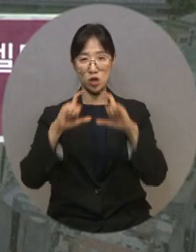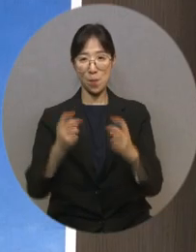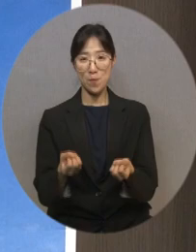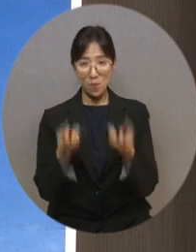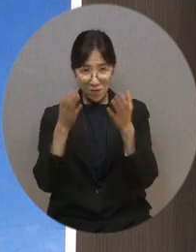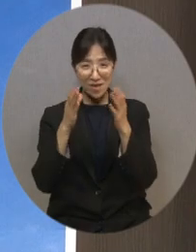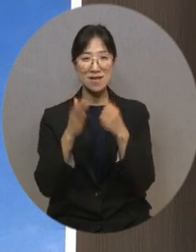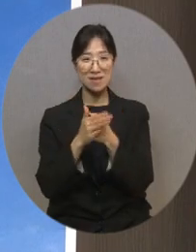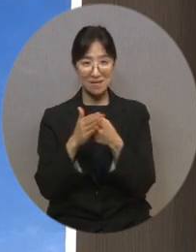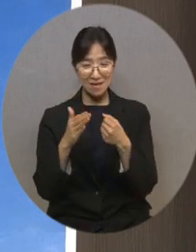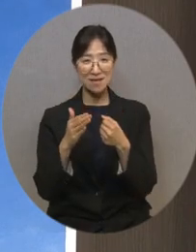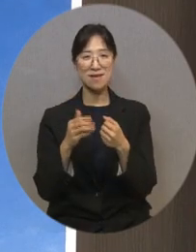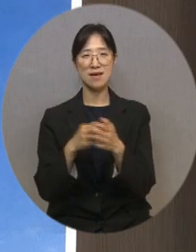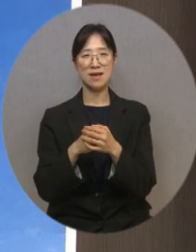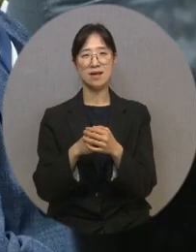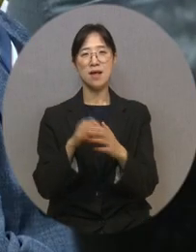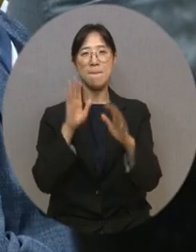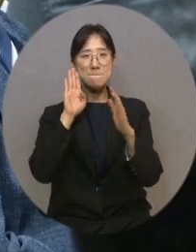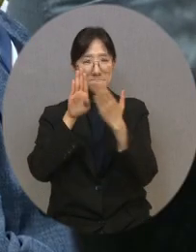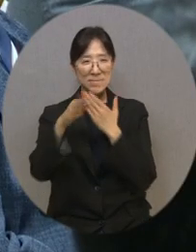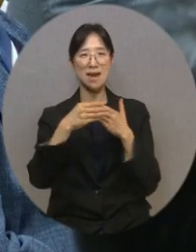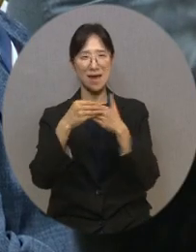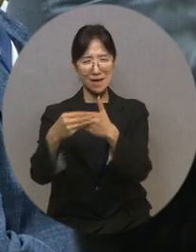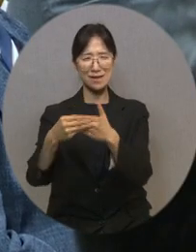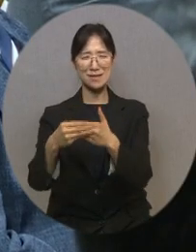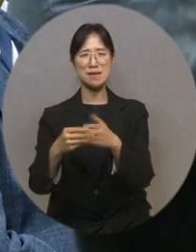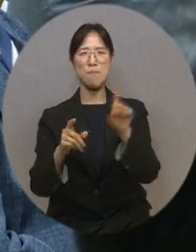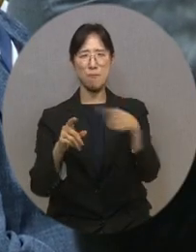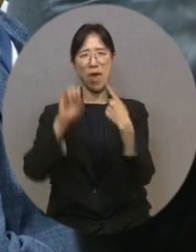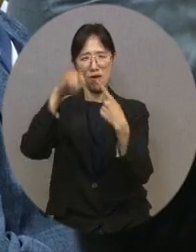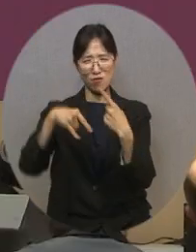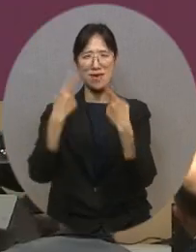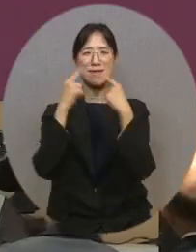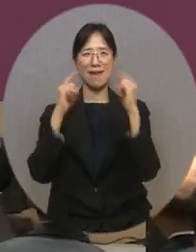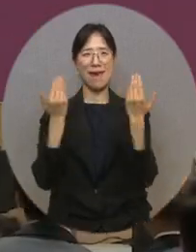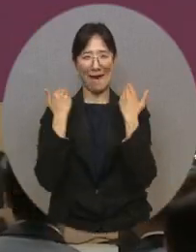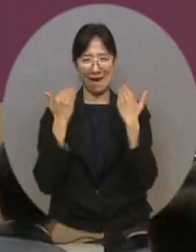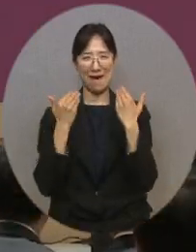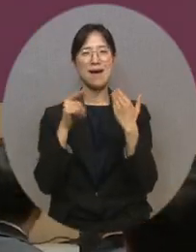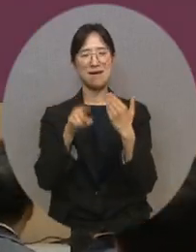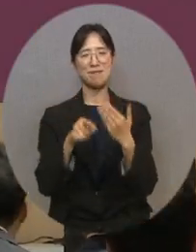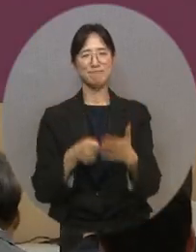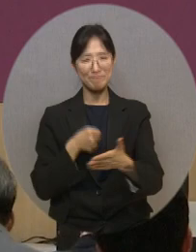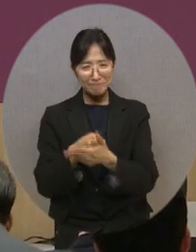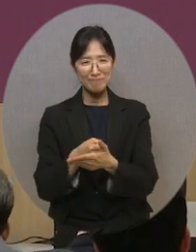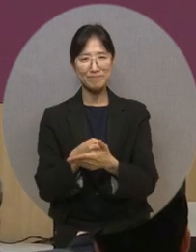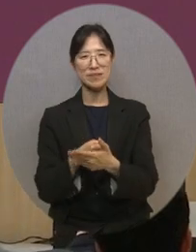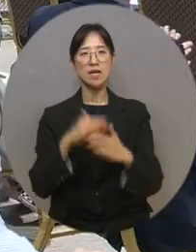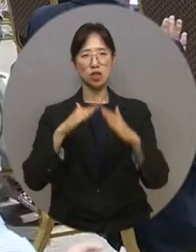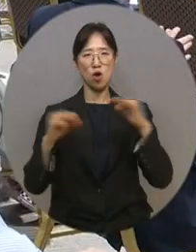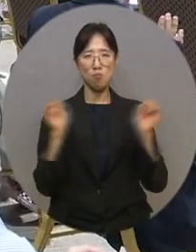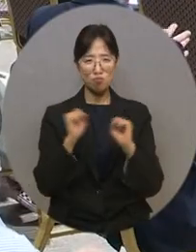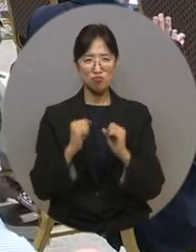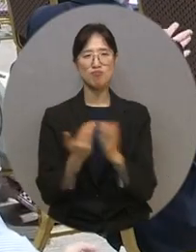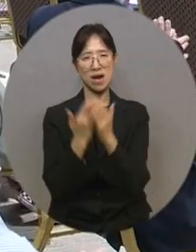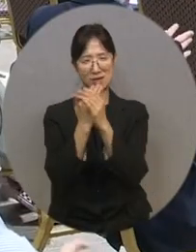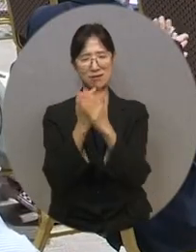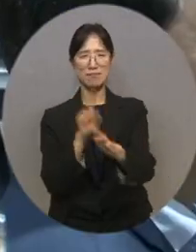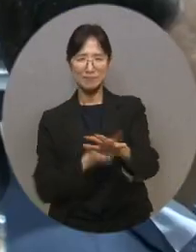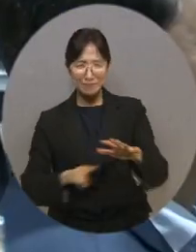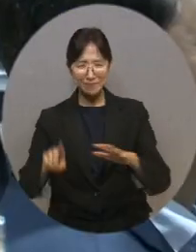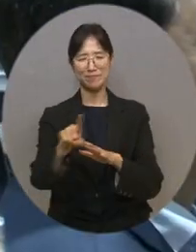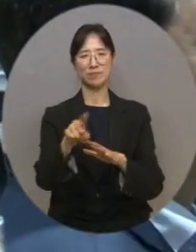통해서 미래를 이끄는 글로컬 탑100 대학이라는 목표를 실현하고 전북특별자치도 지역의 발전에 앞장서는